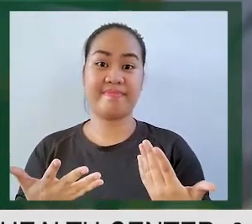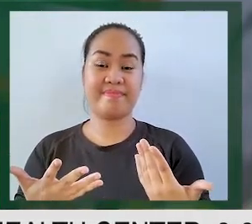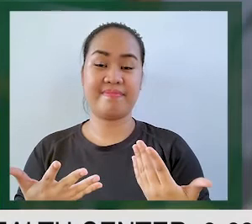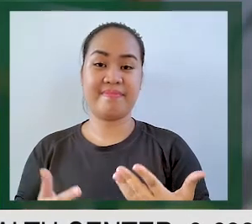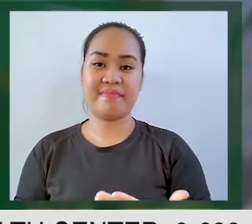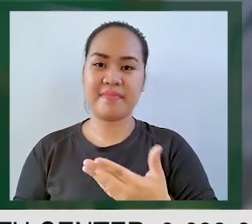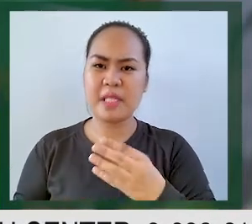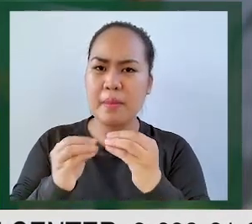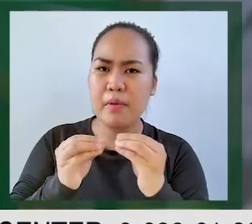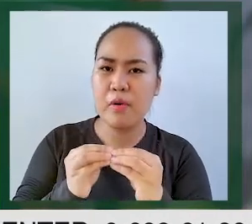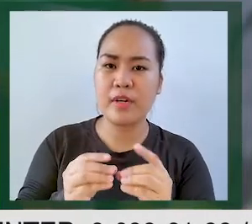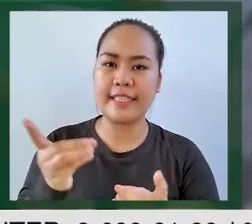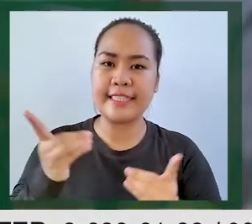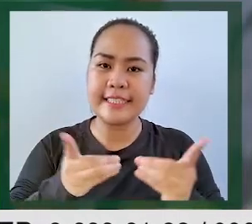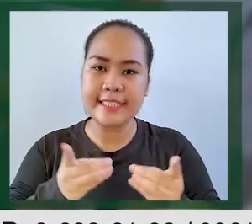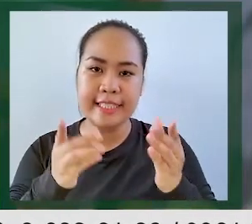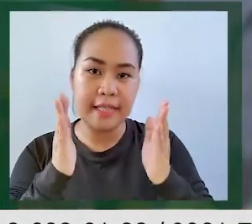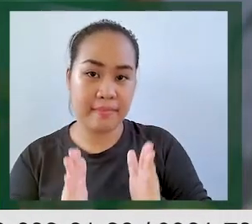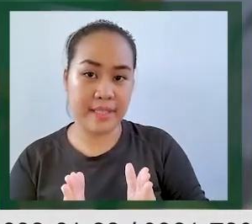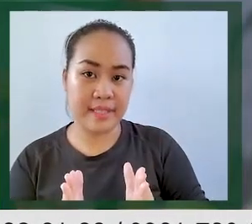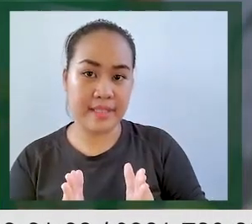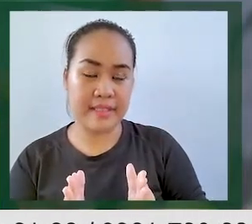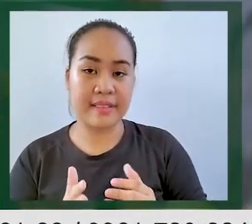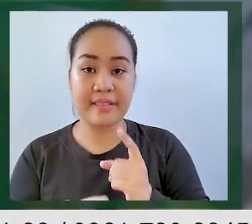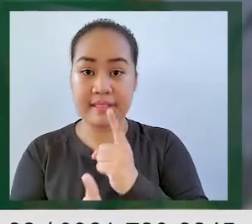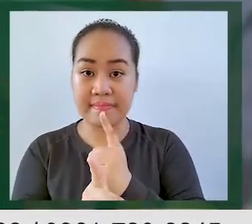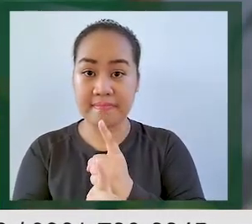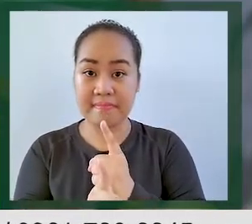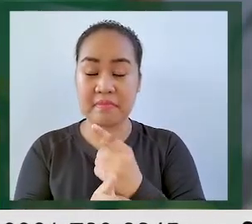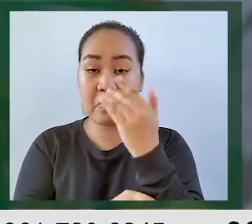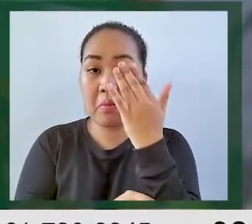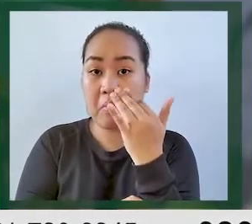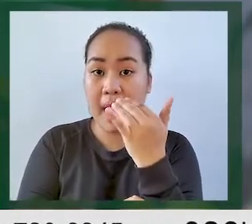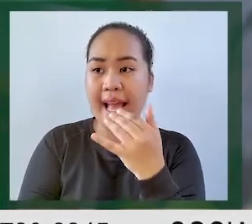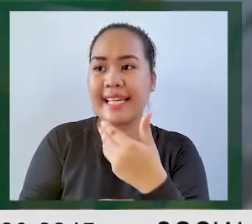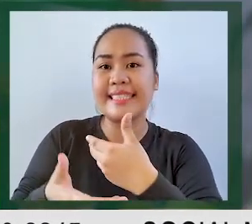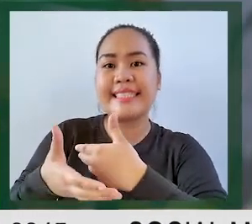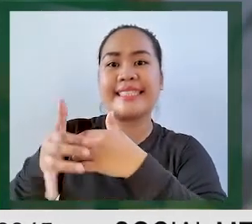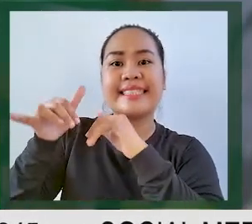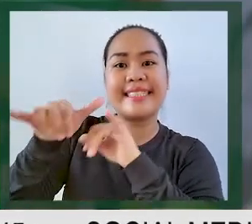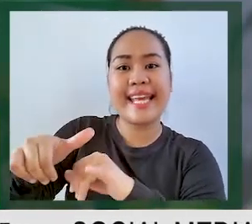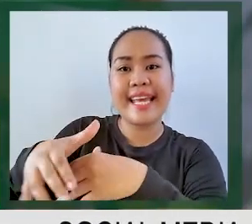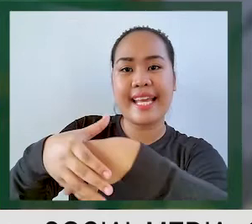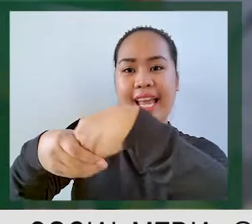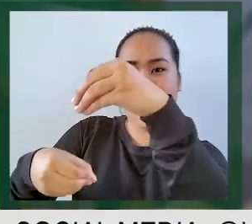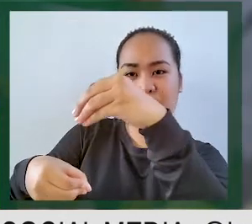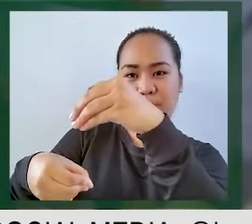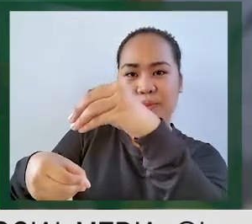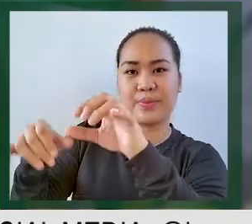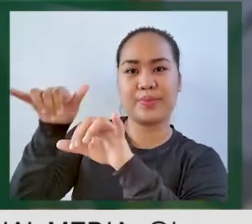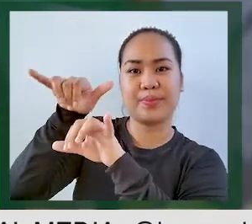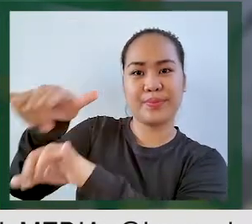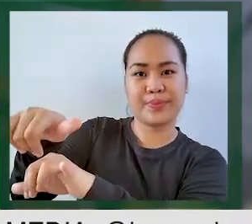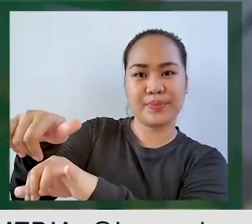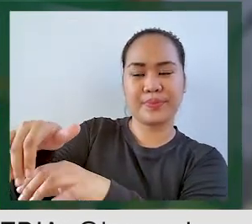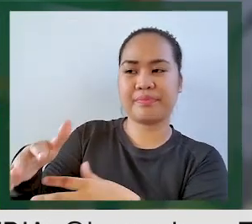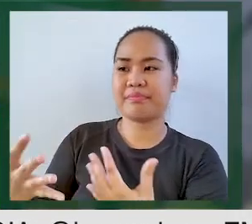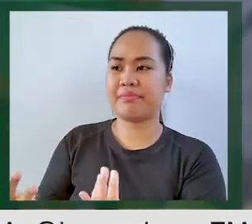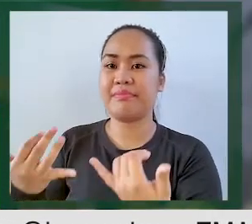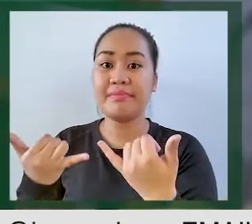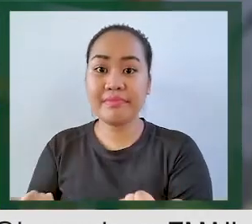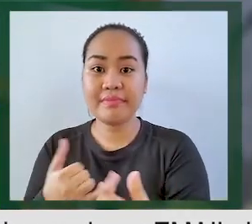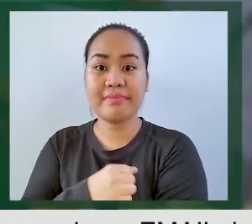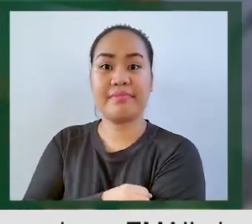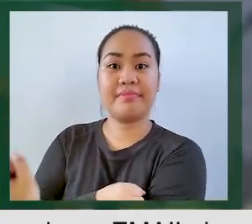ba natin ang level ng kalinisan? Alam din ba natin kung sumusunod si manong driver sa mga health and safety protocols pag